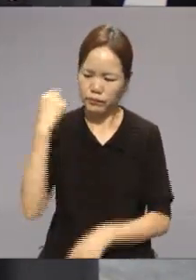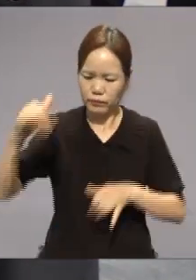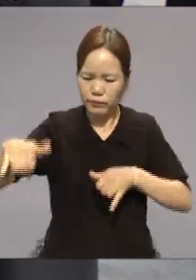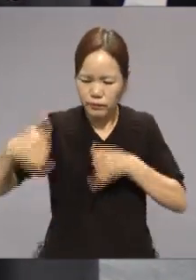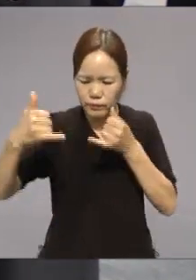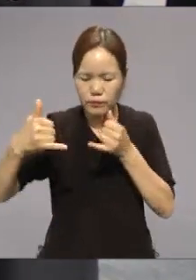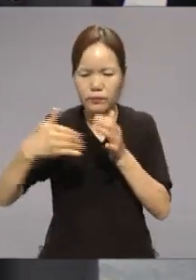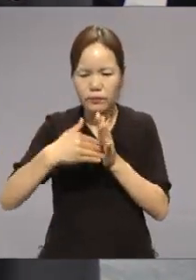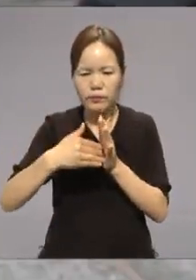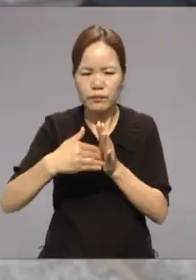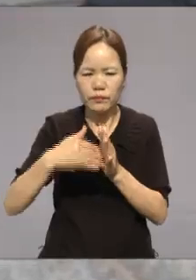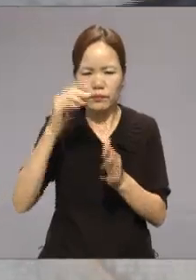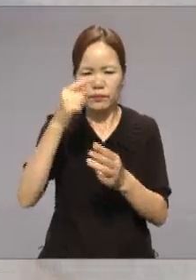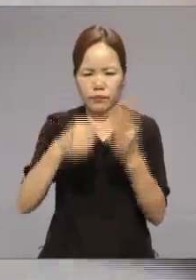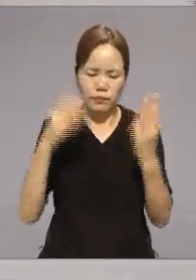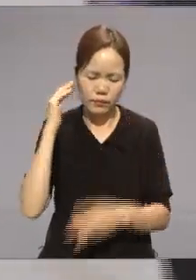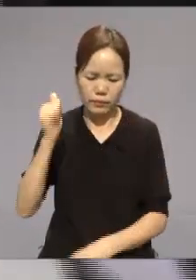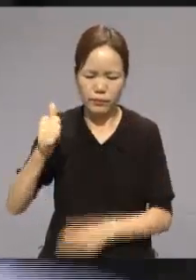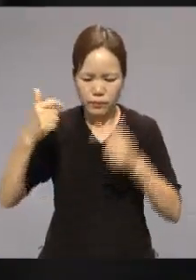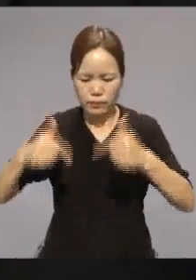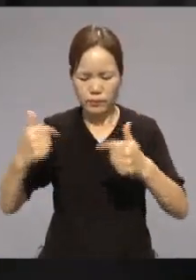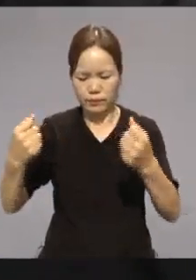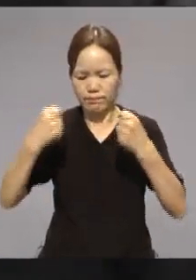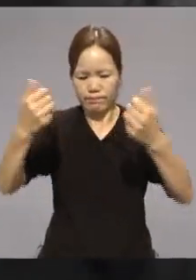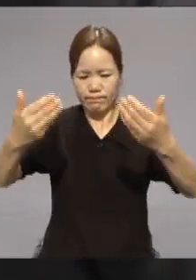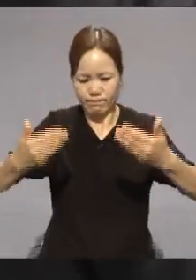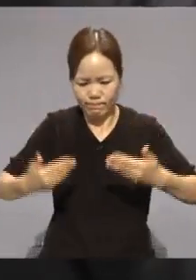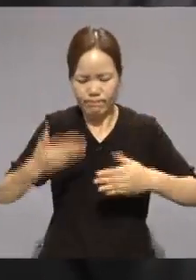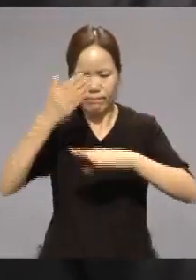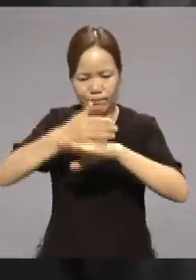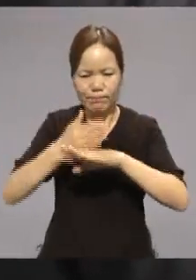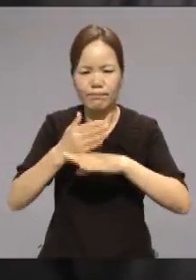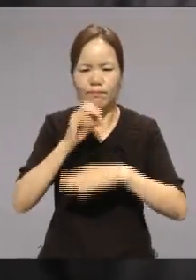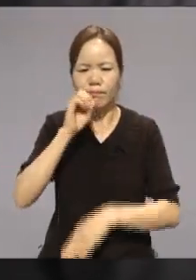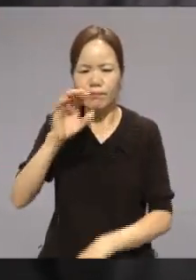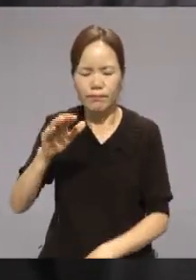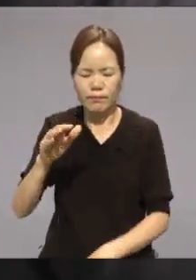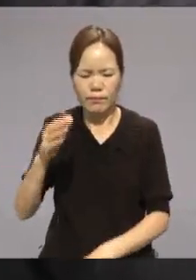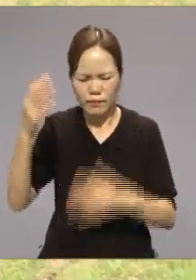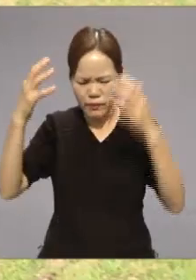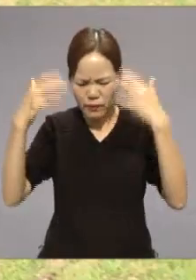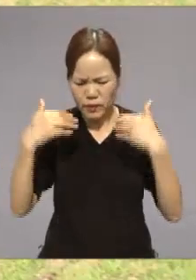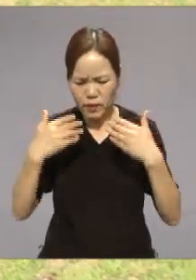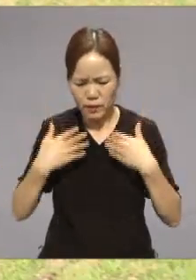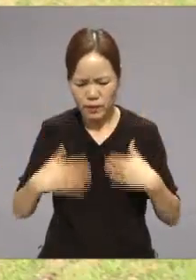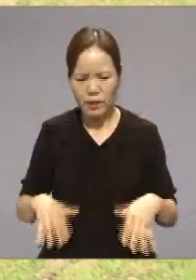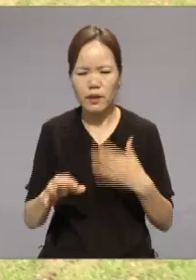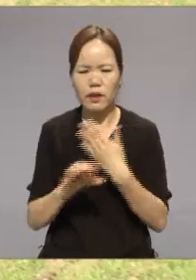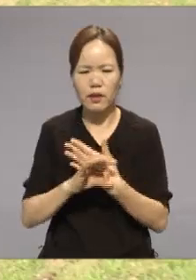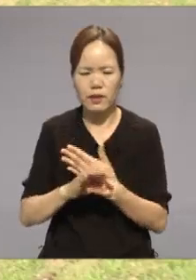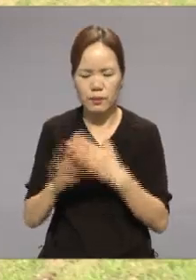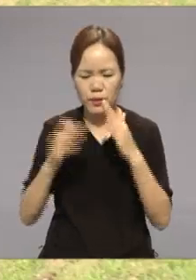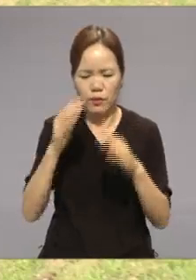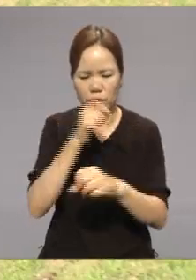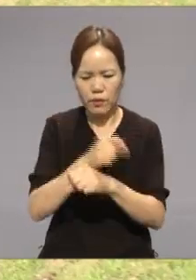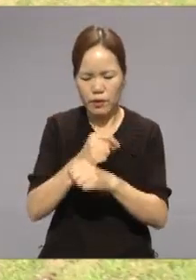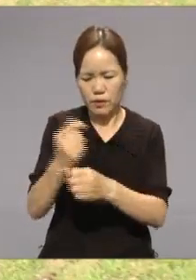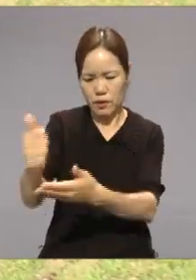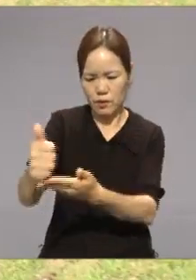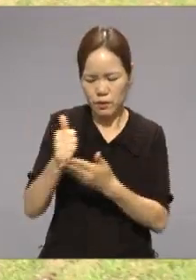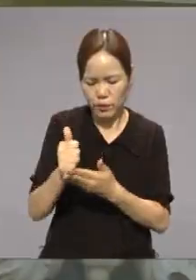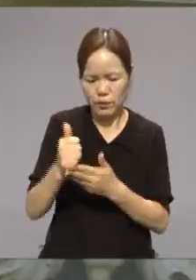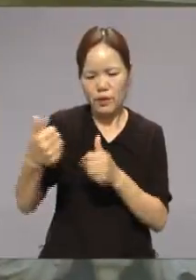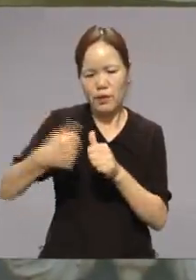했는데 윤 대통령은 늘 힘이 되어주어 감사하다며 더위가 가시고 나면 관조를 초청해 국정 조언을 구하고 싶다고